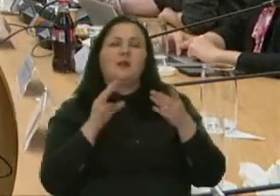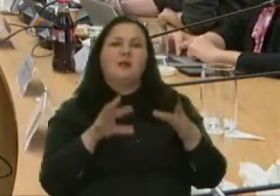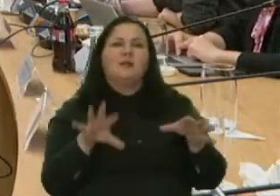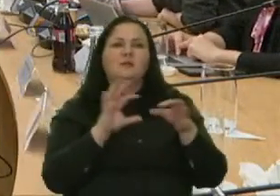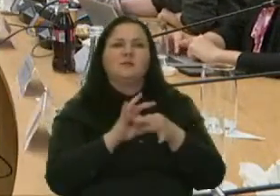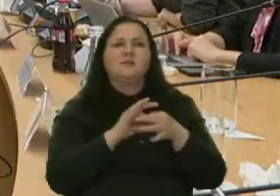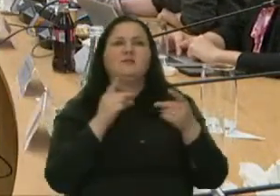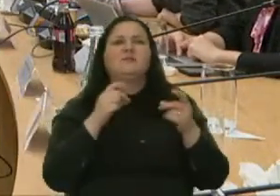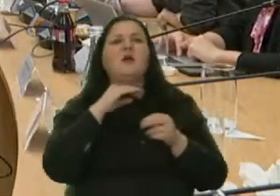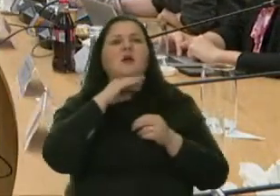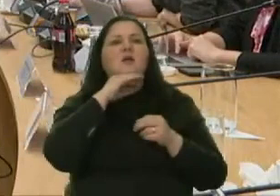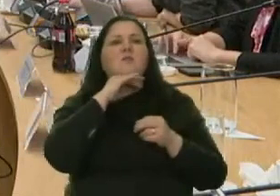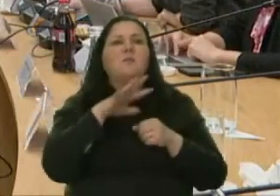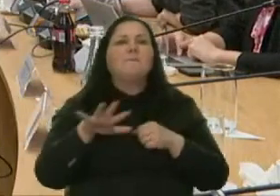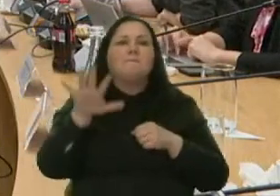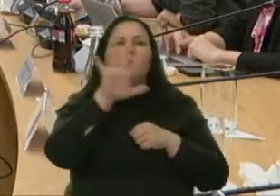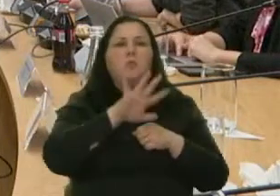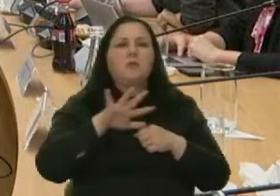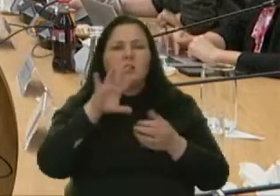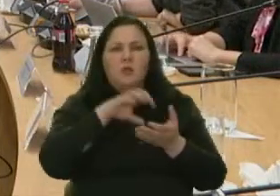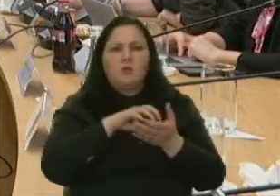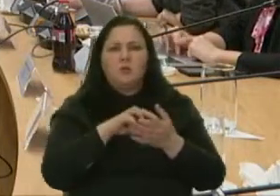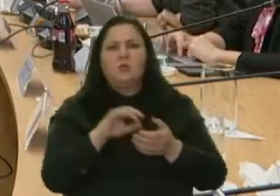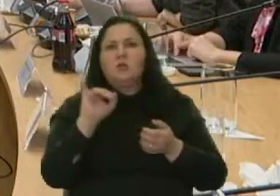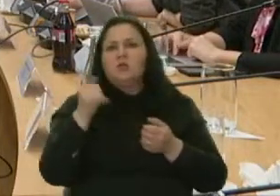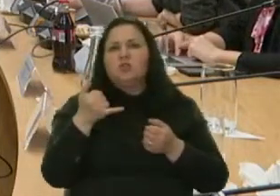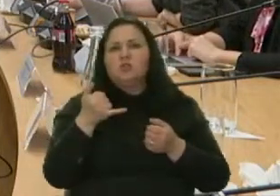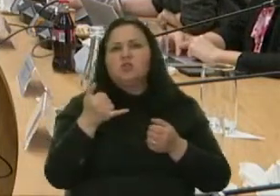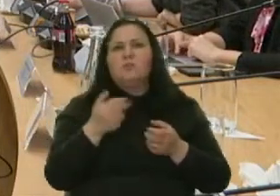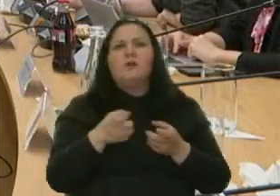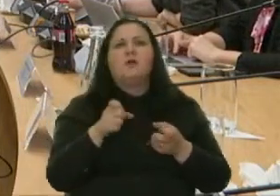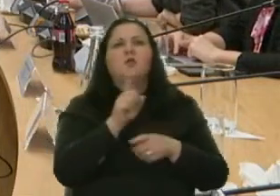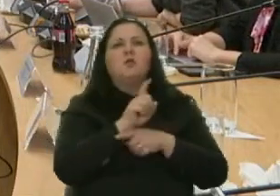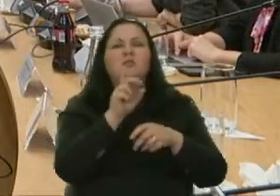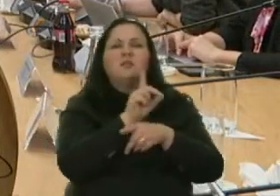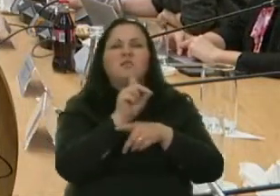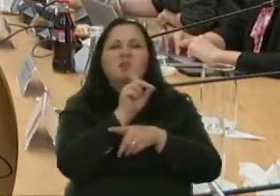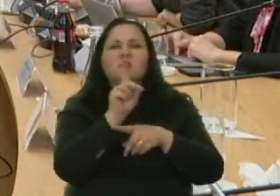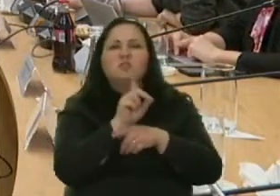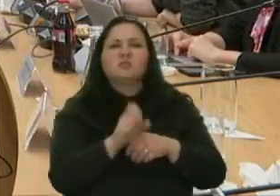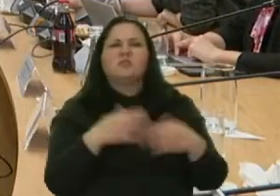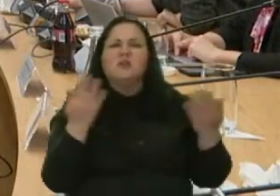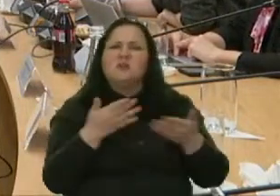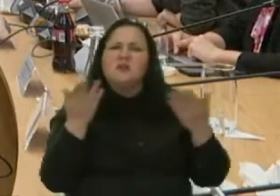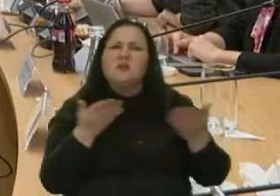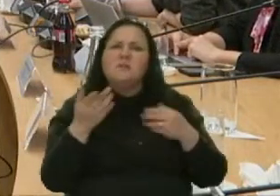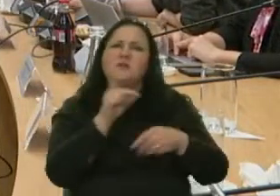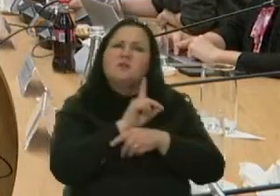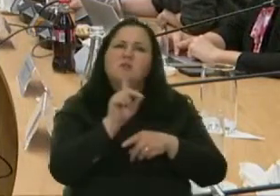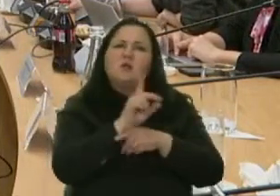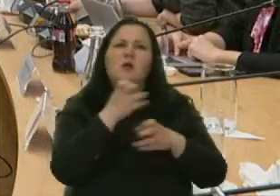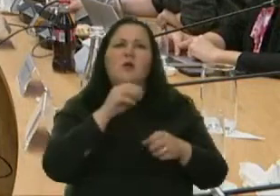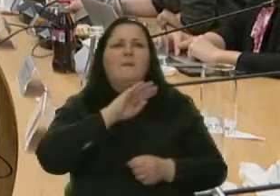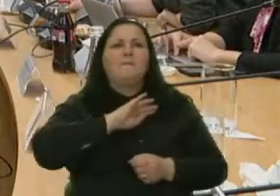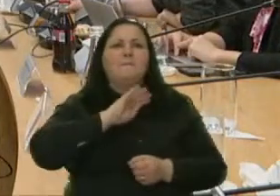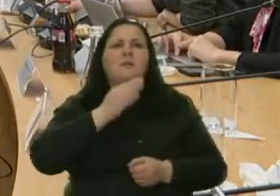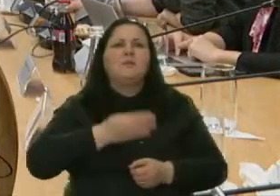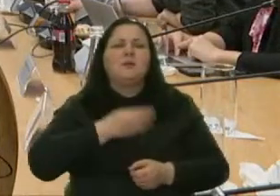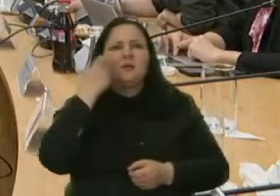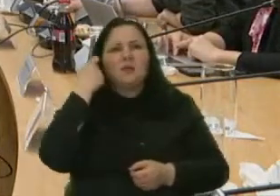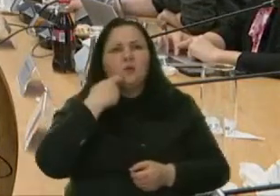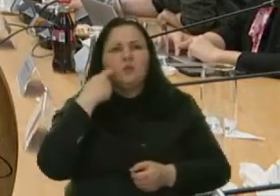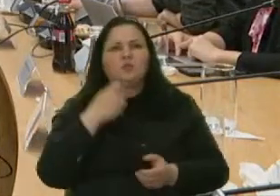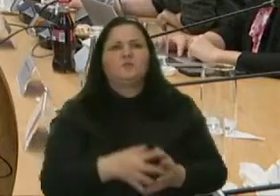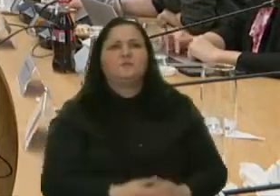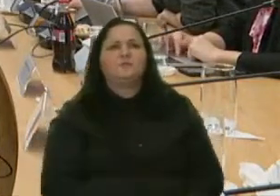de administrația publică locală inclusiv pe chestia de digitalizare să grăbim procesul de digitalizare a Primăriei municipiului Cluj